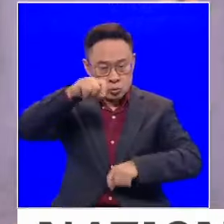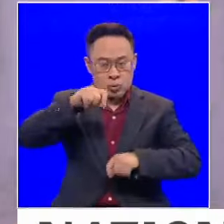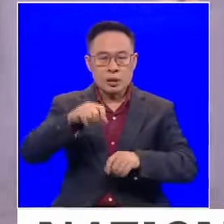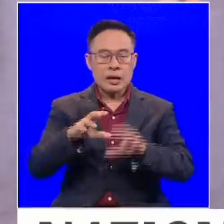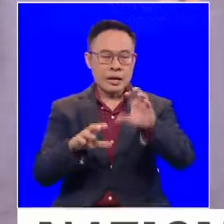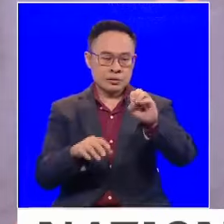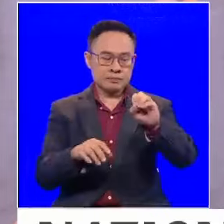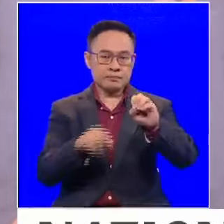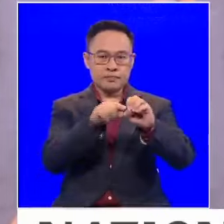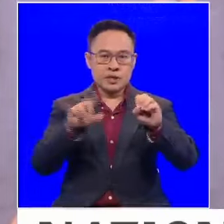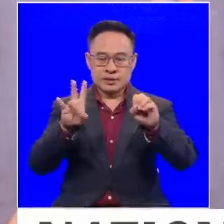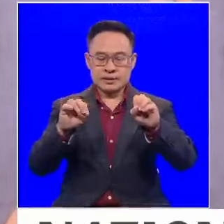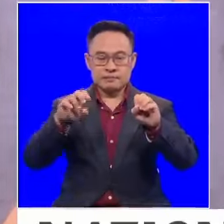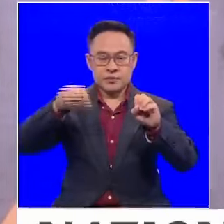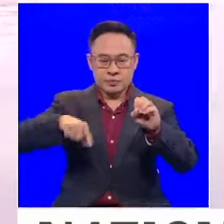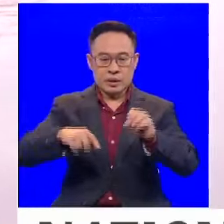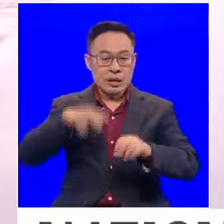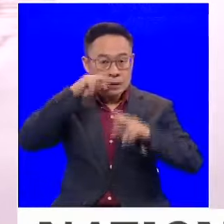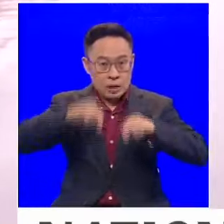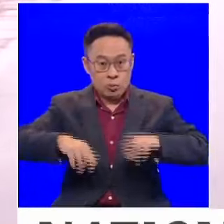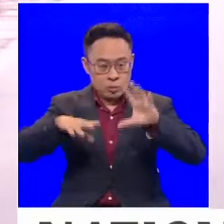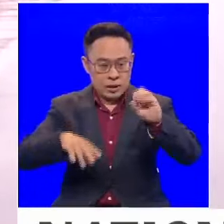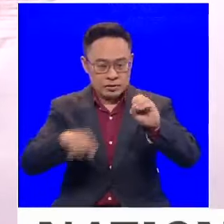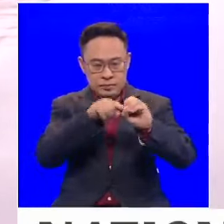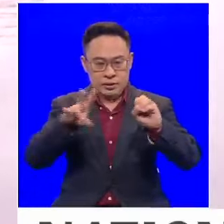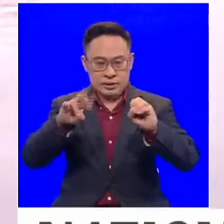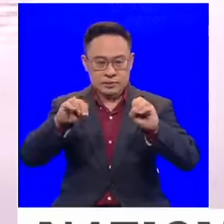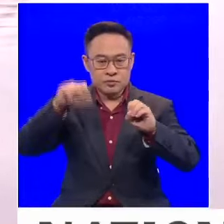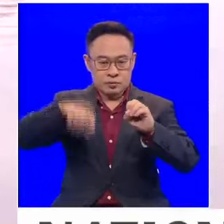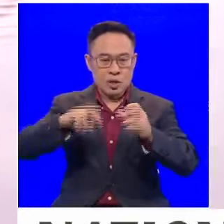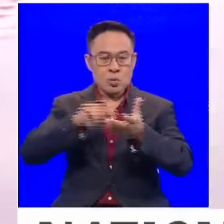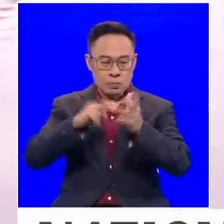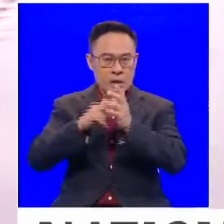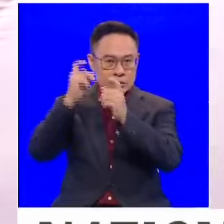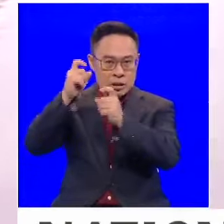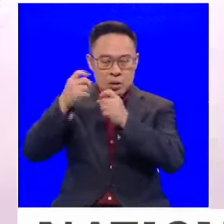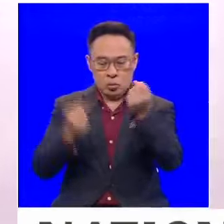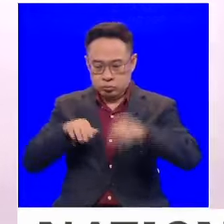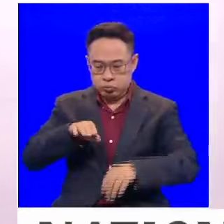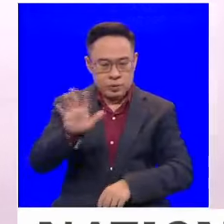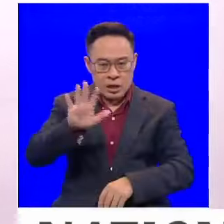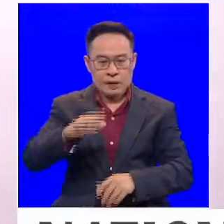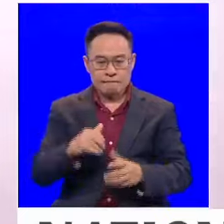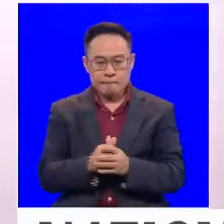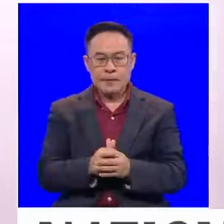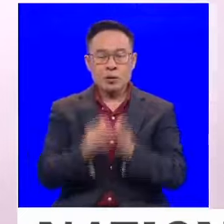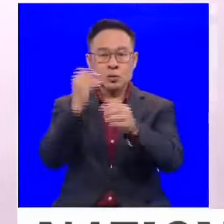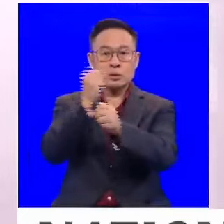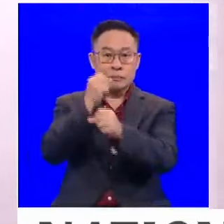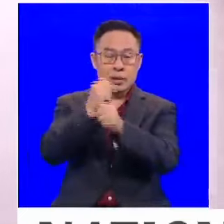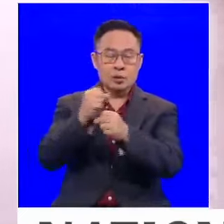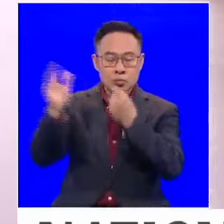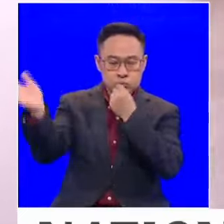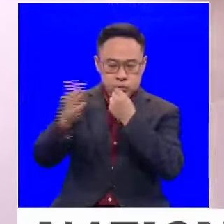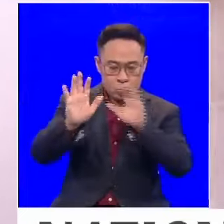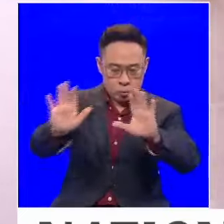ถึง70เซนติเมตรเลยทีเดียวนะคะที่เป็นระดับน้ำที่ท่วมสูงทำให้เจ้าหน้าที่นั้นนะคะจะต้องมาคอยอำนวยความสะดวกในเรื่องของการจราจ